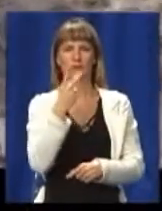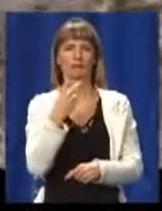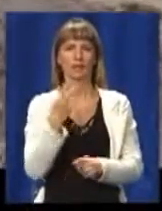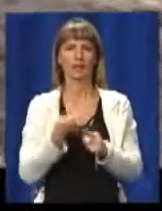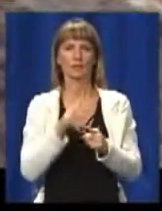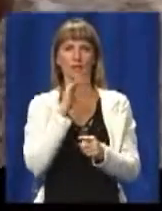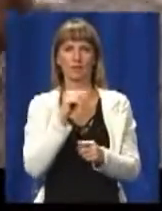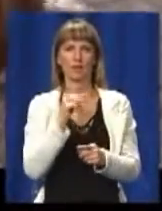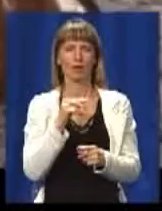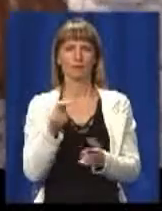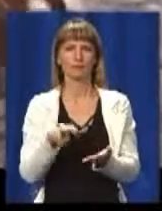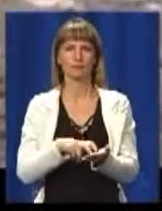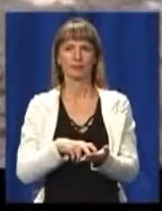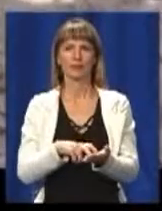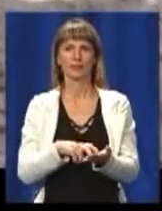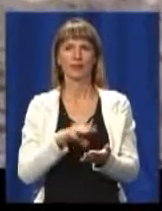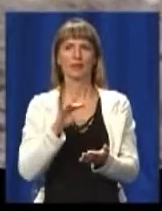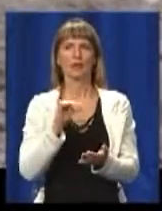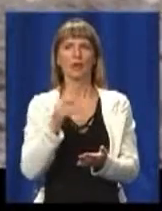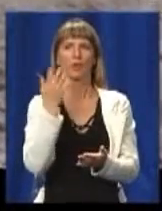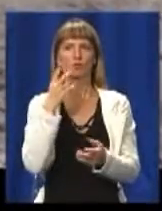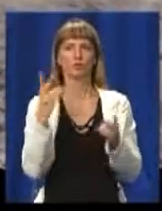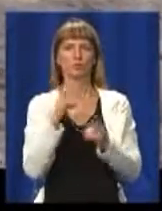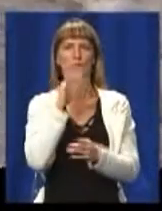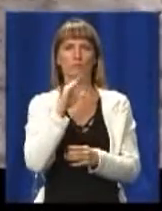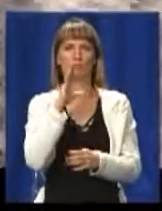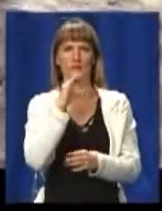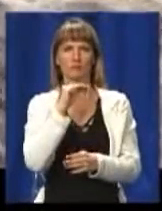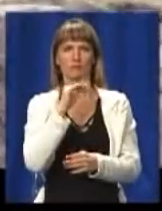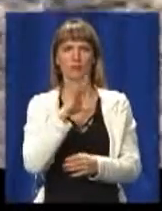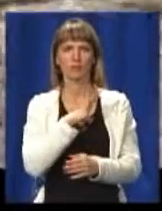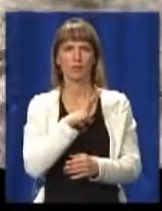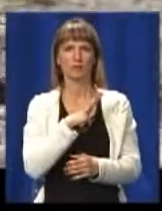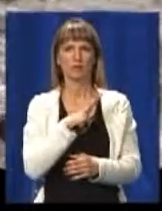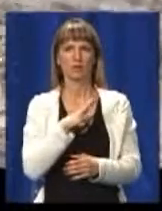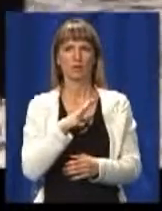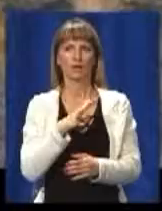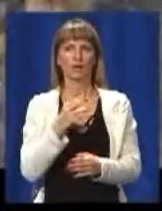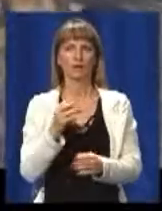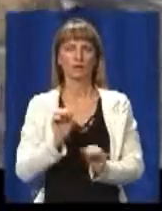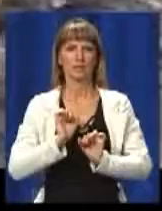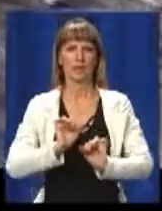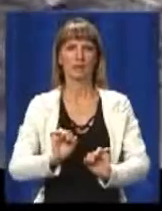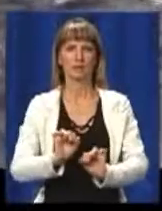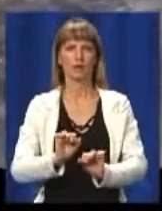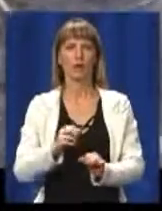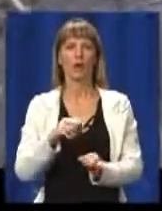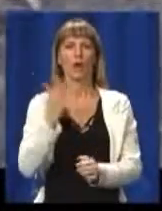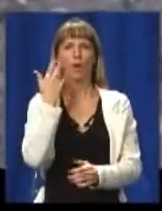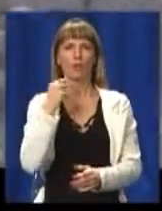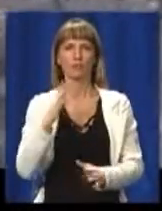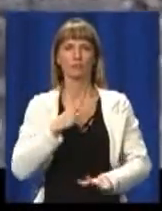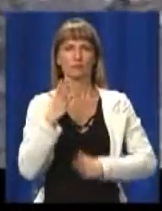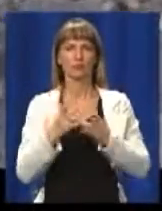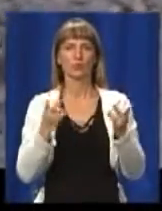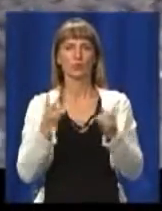Іну вселяє побоювання, і при необхідності собака здатна бути надійним, безкомпромісним захисником. А при дресируванні